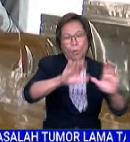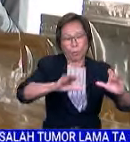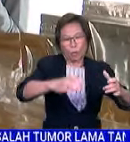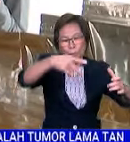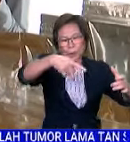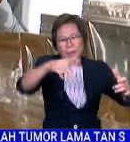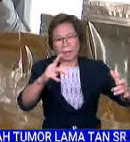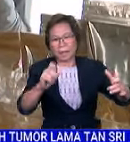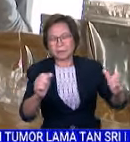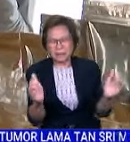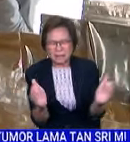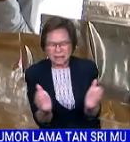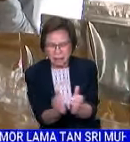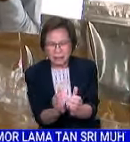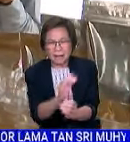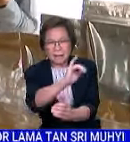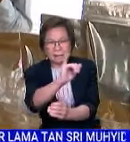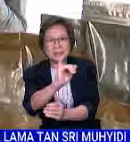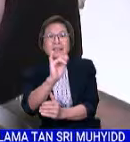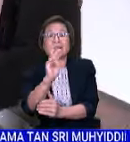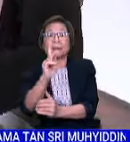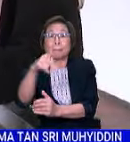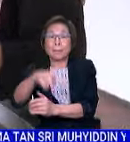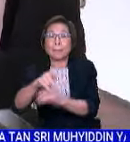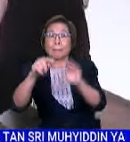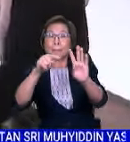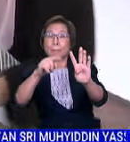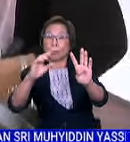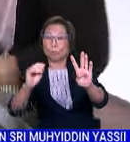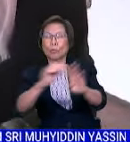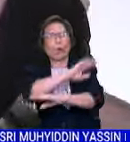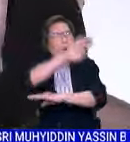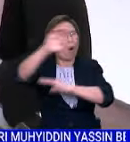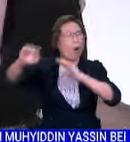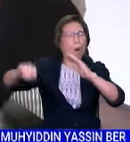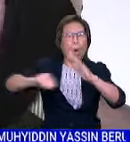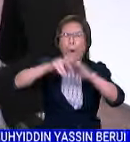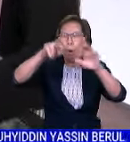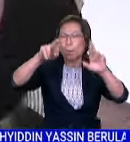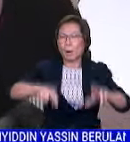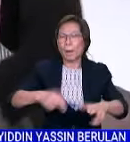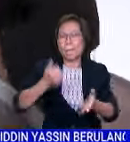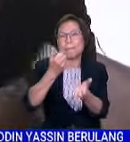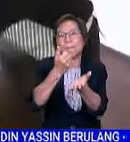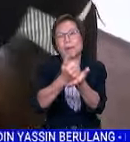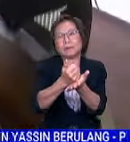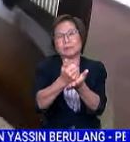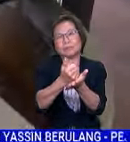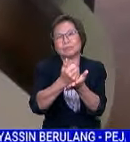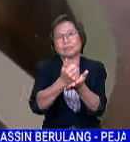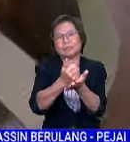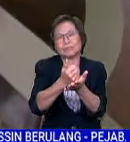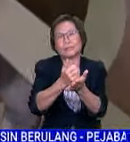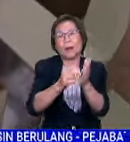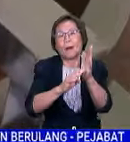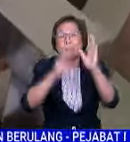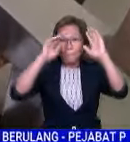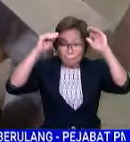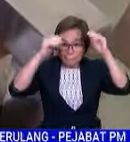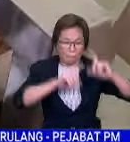PKS Mikro melalui GKP 4.0 dan seluruh rakyat melalui Bantuan Prihatin Rakyat BPR.